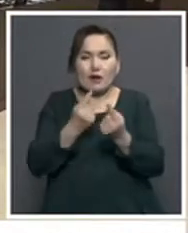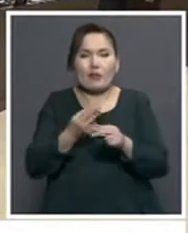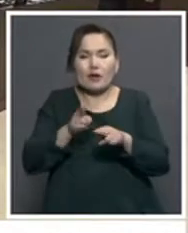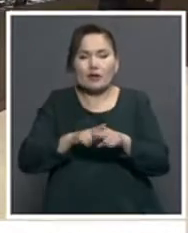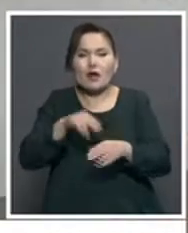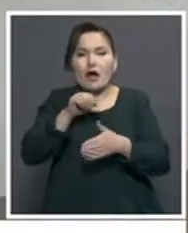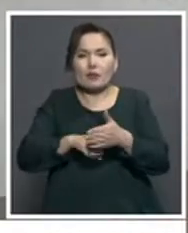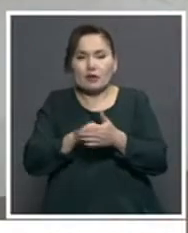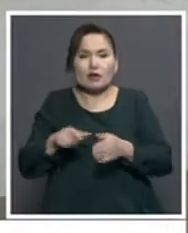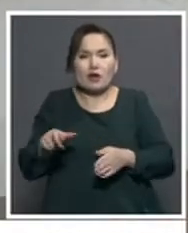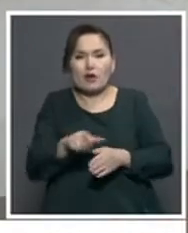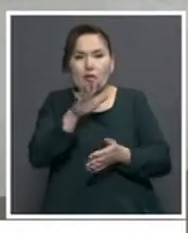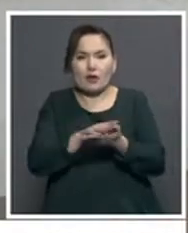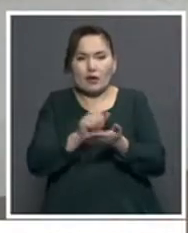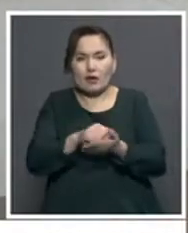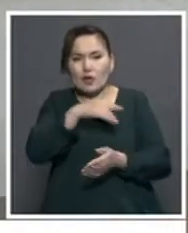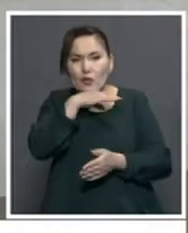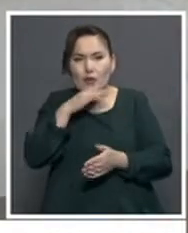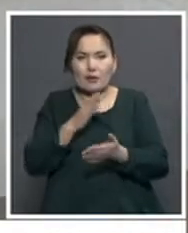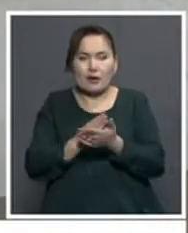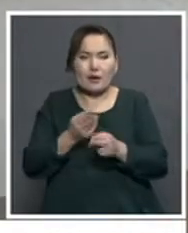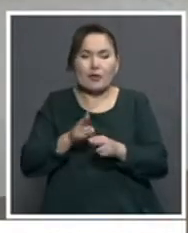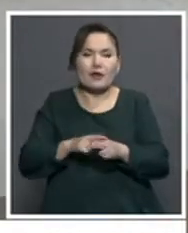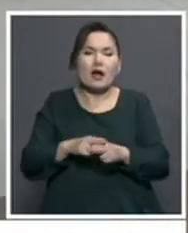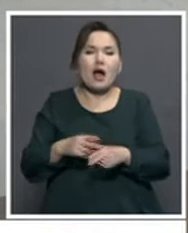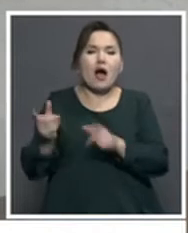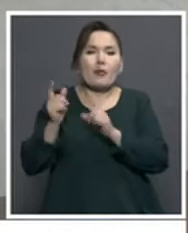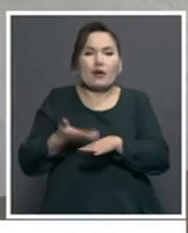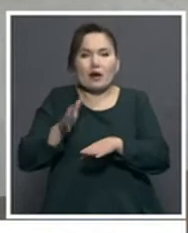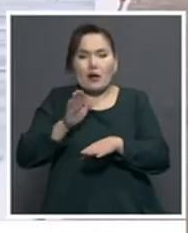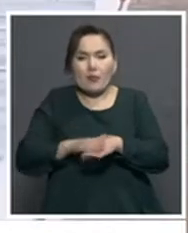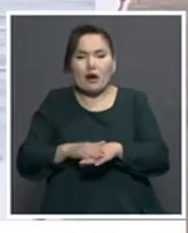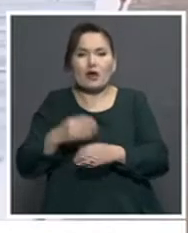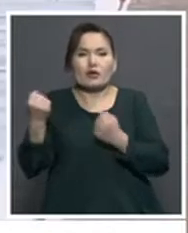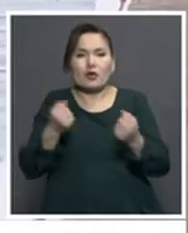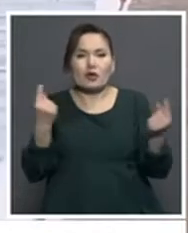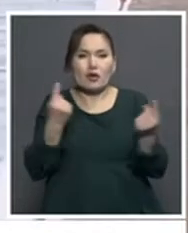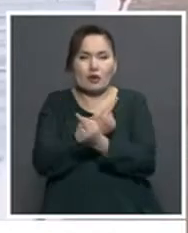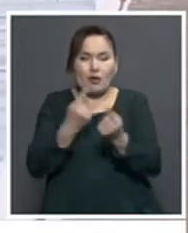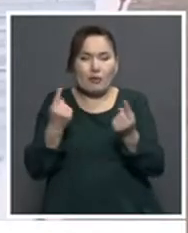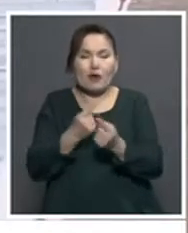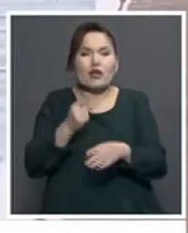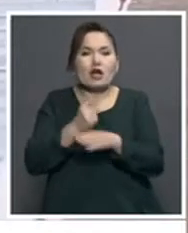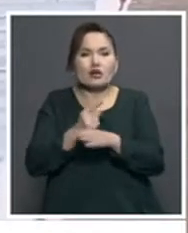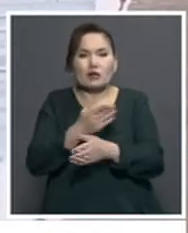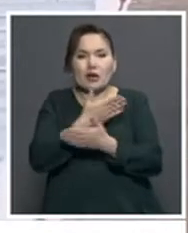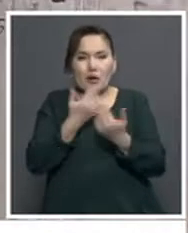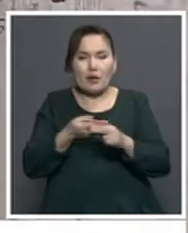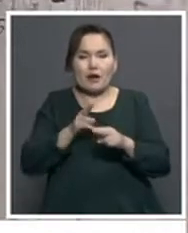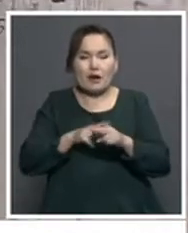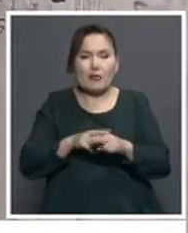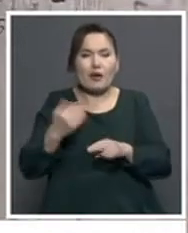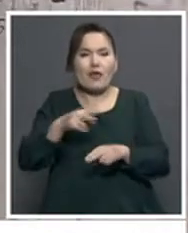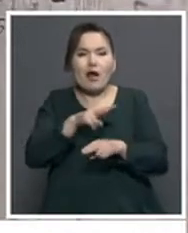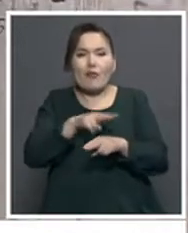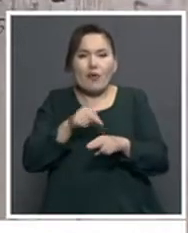Рысқали Әбдікеров осылай деп үкіметке сауал жолдады. Шамадан тыс ауыр салмақты көліктерге шектеу жасалмайды. Көліктік бақылау инспекциясы